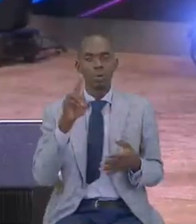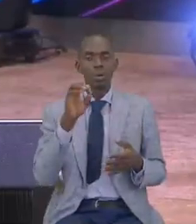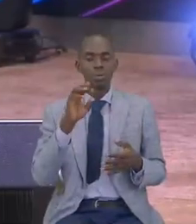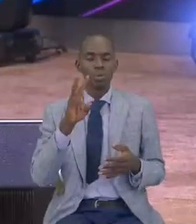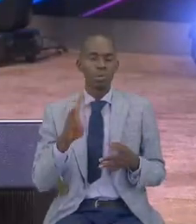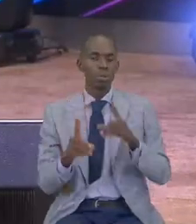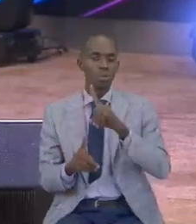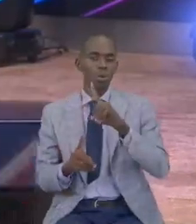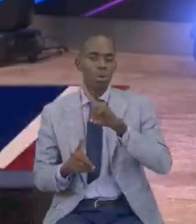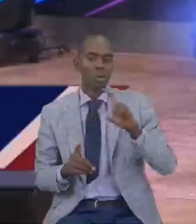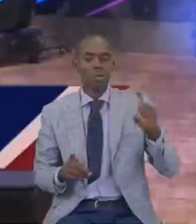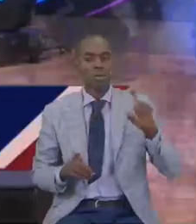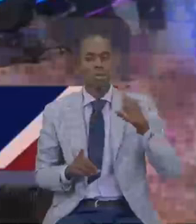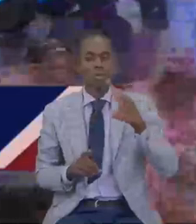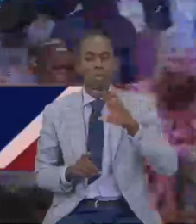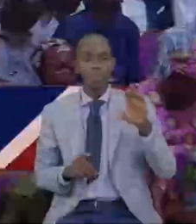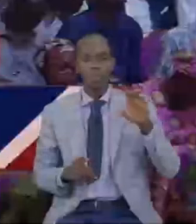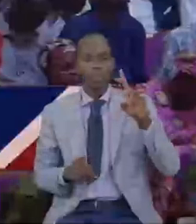verset 106.